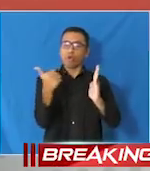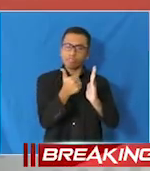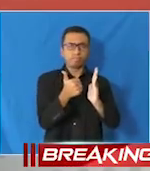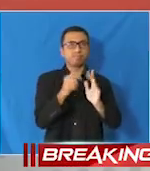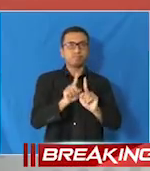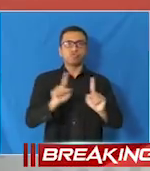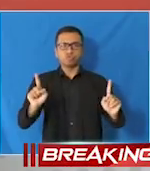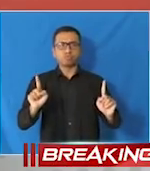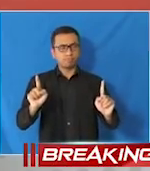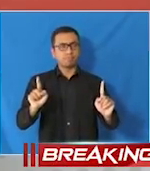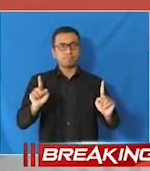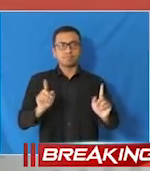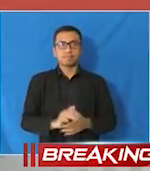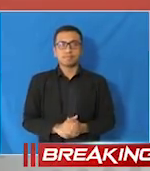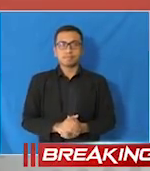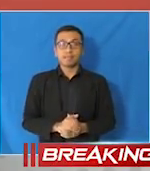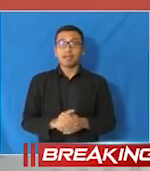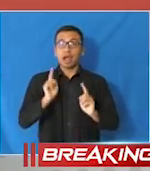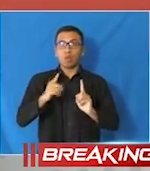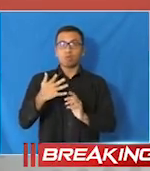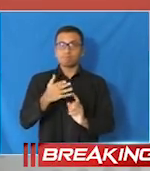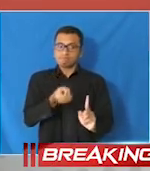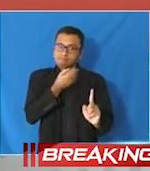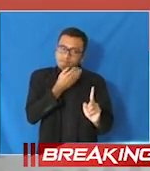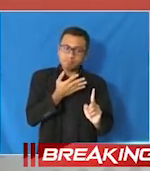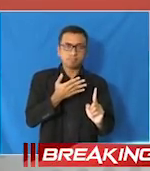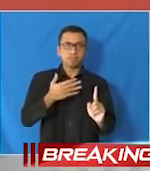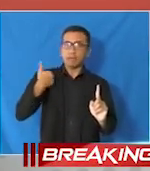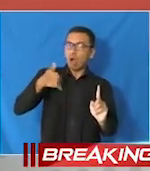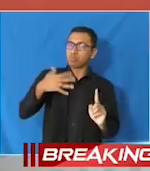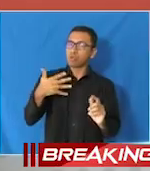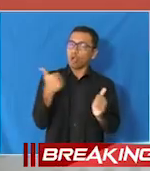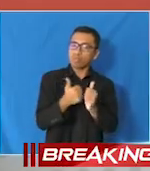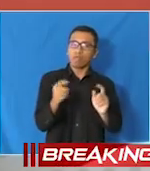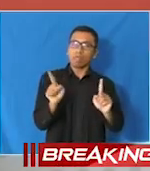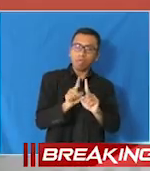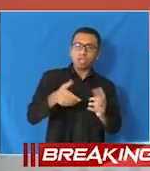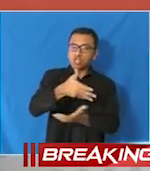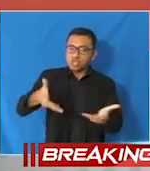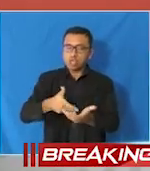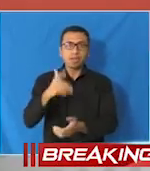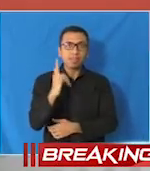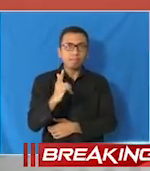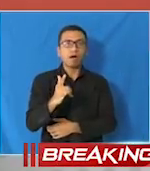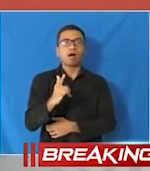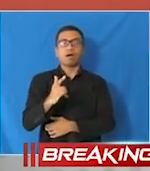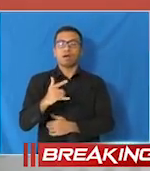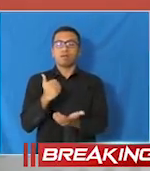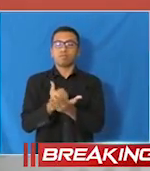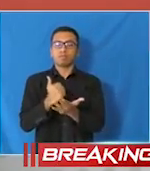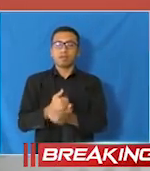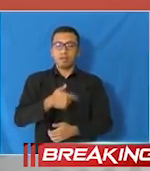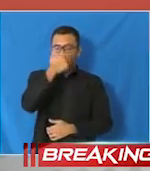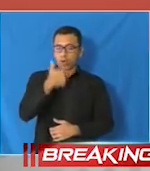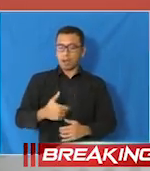ini kalau tidak maka upaya untuk melindungi orang lain yang tidak sakit agar